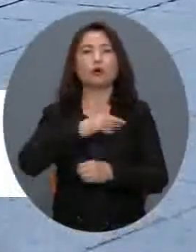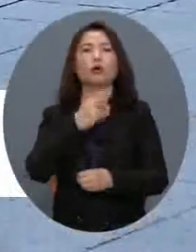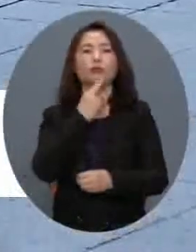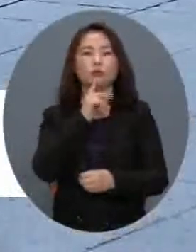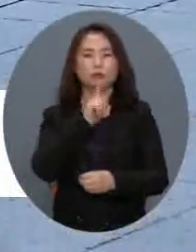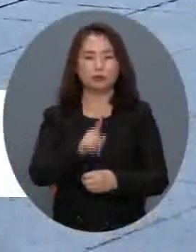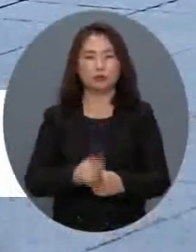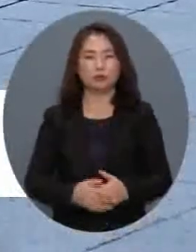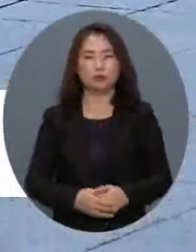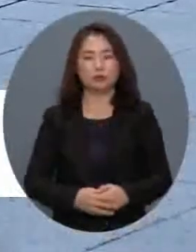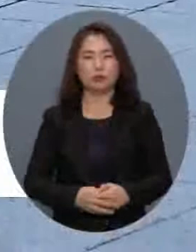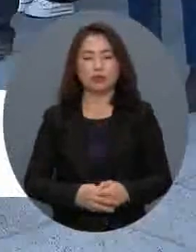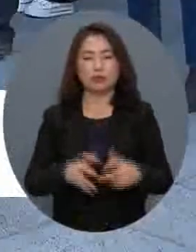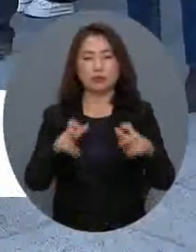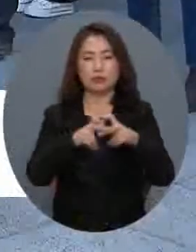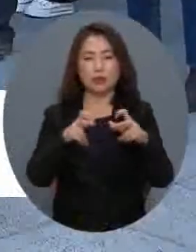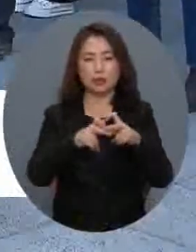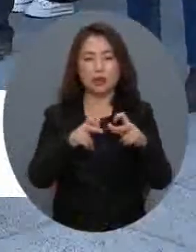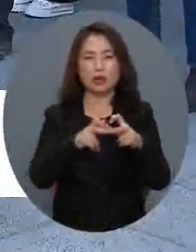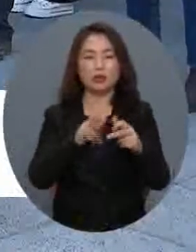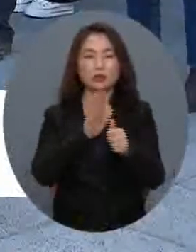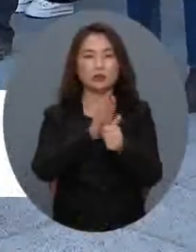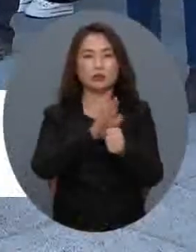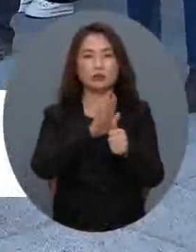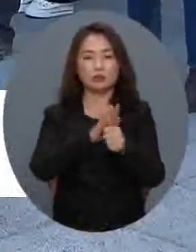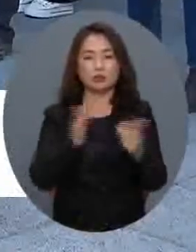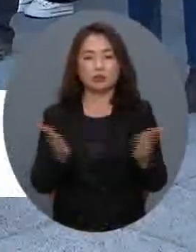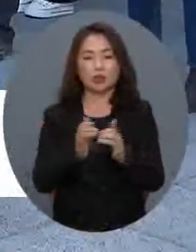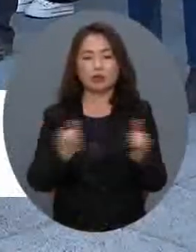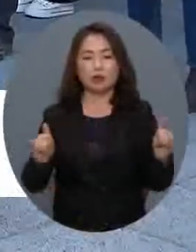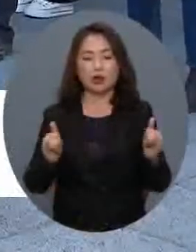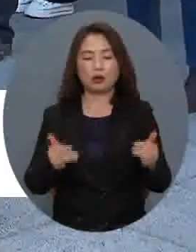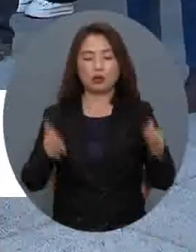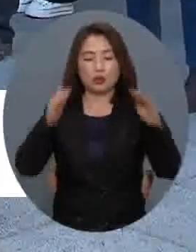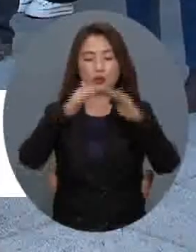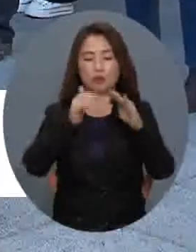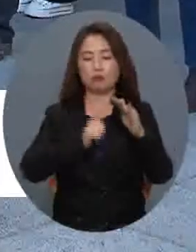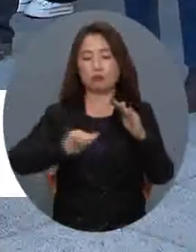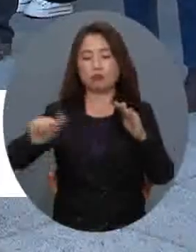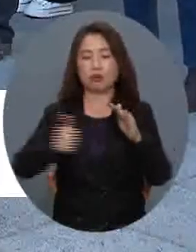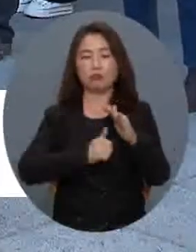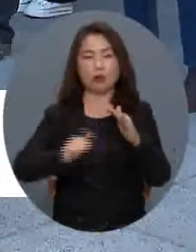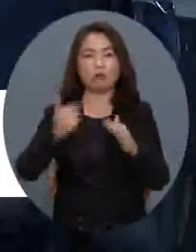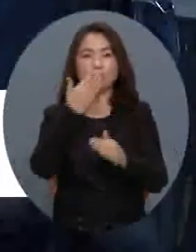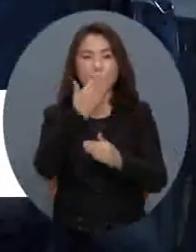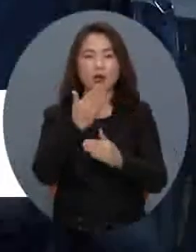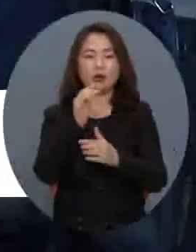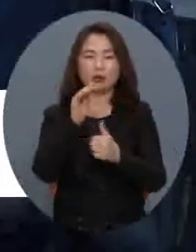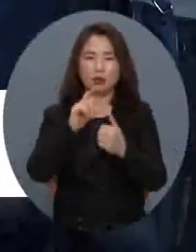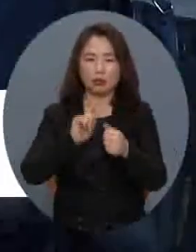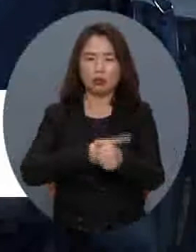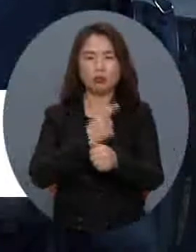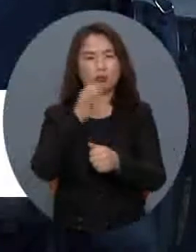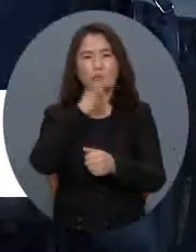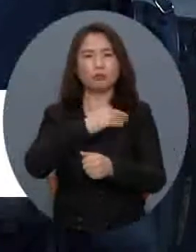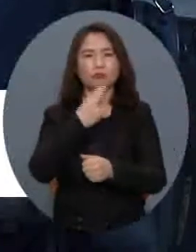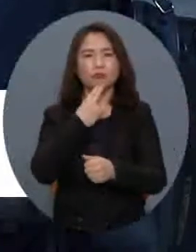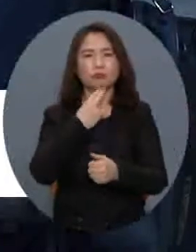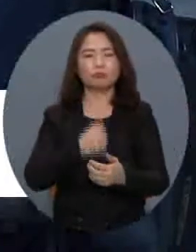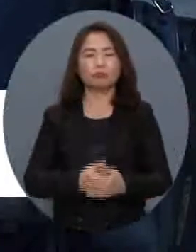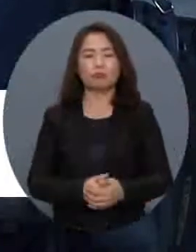나옵니다. 장애인들을 지원하는 종사자들은 시설 안팎을 출입하는 만큼 실효성이